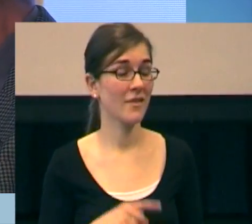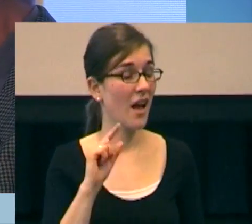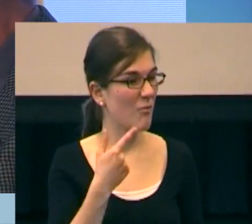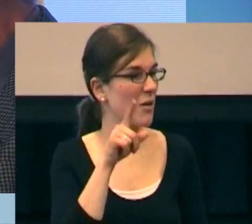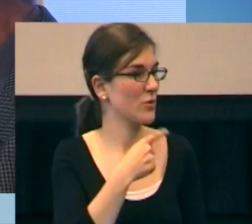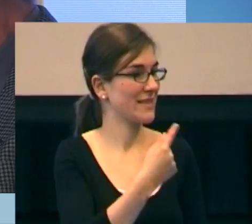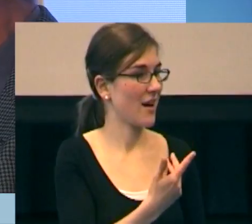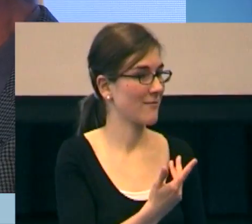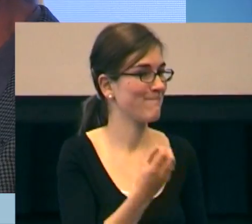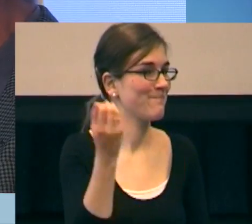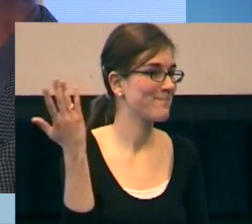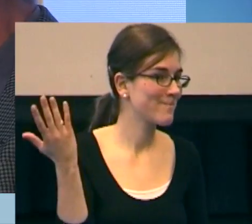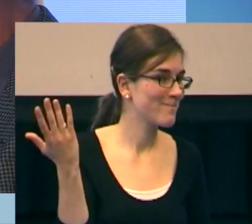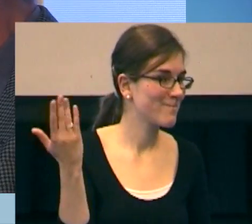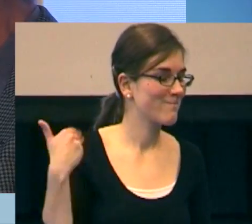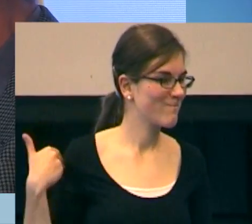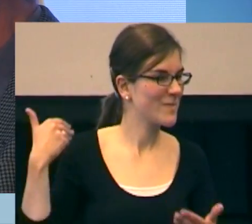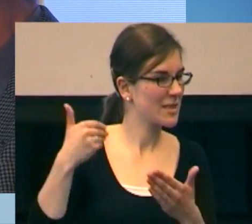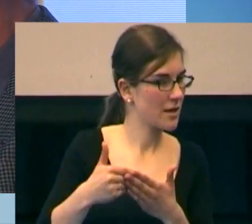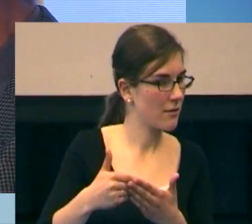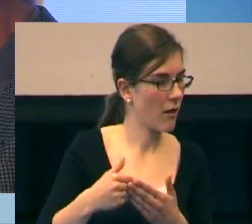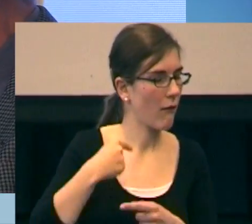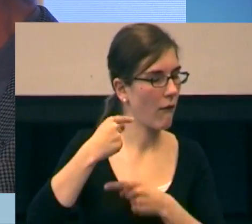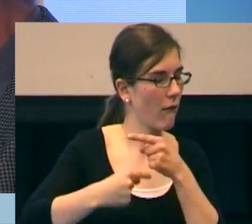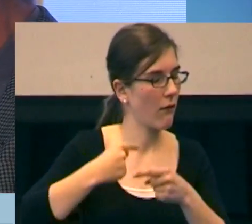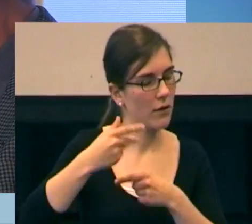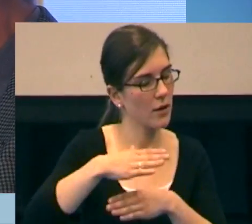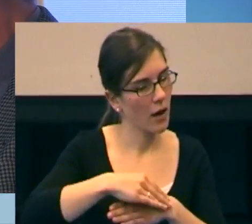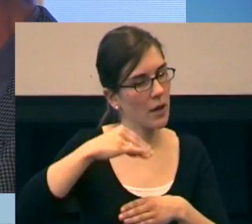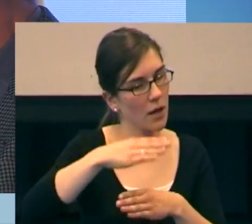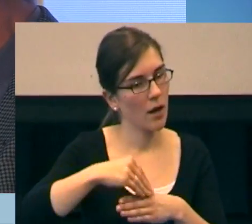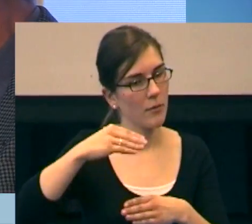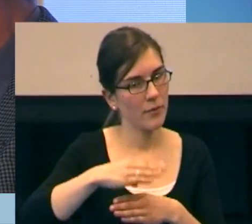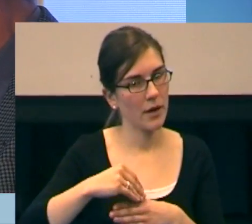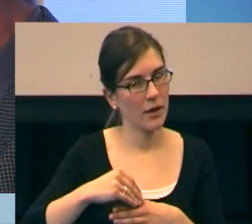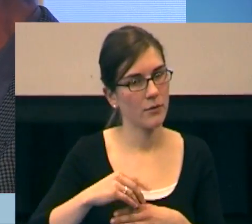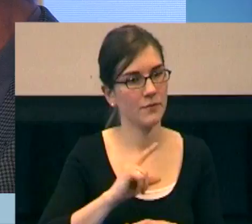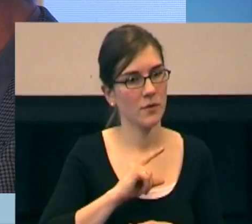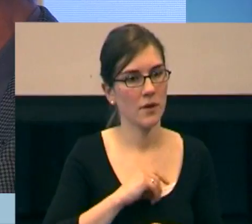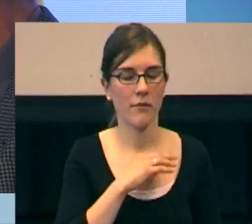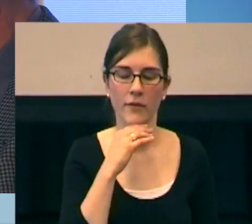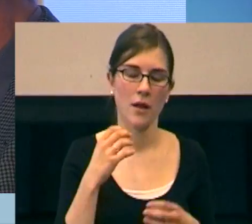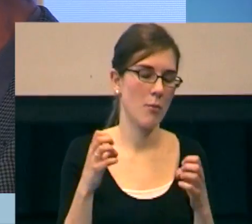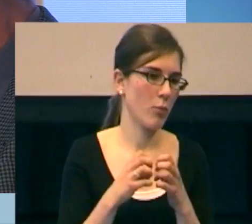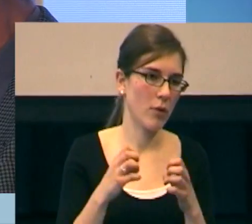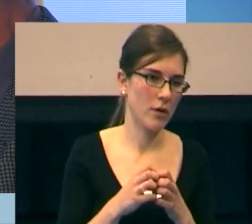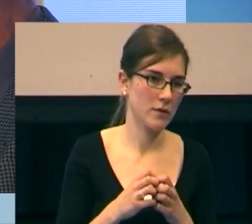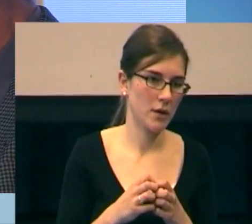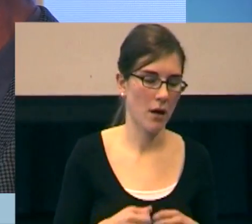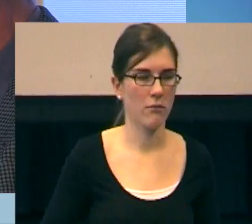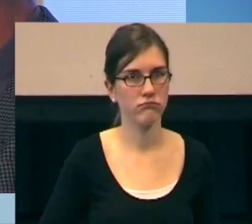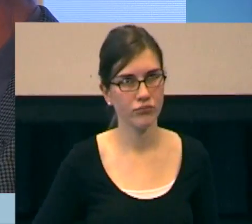ich muss dazu sagen ich bin seitdem in laufenden Therapien und habe eine sogenannte Prostatakarriere gemacht zwei große